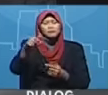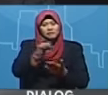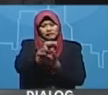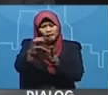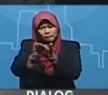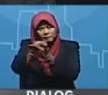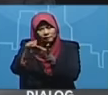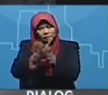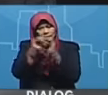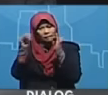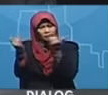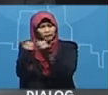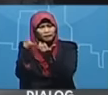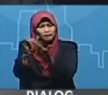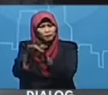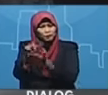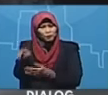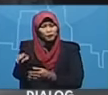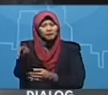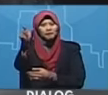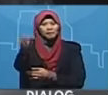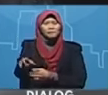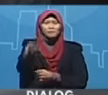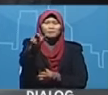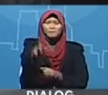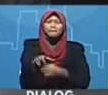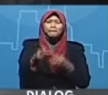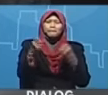syarikat ini, jadi dia pun banyak